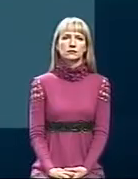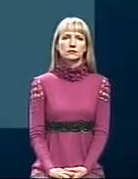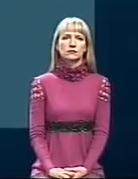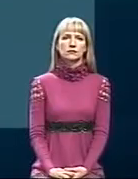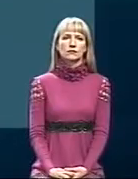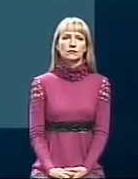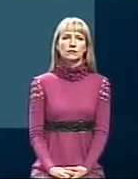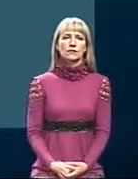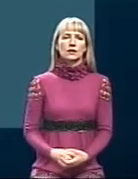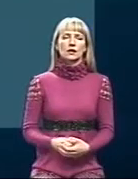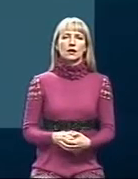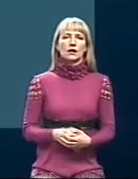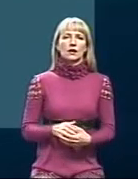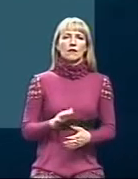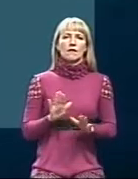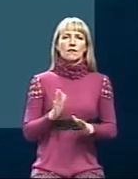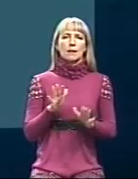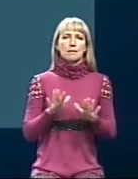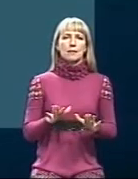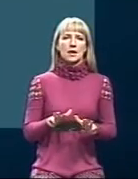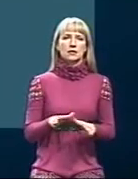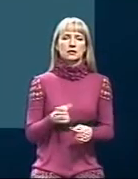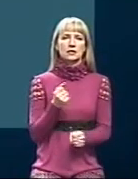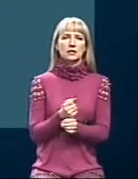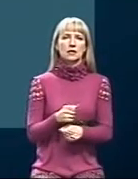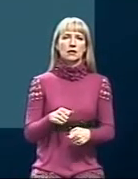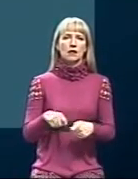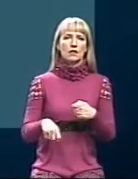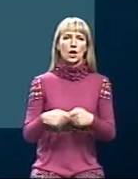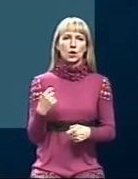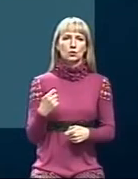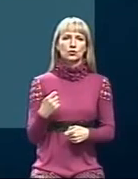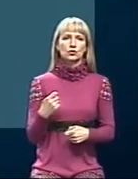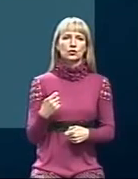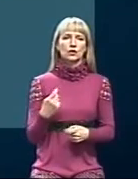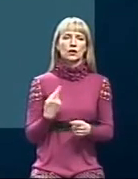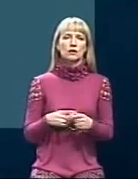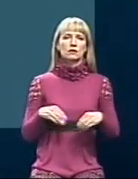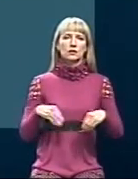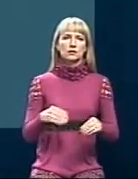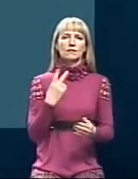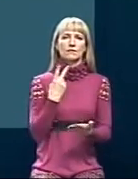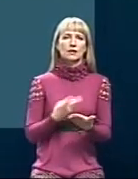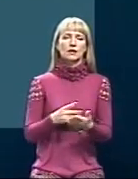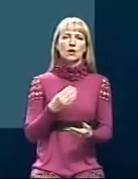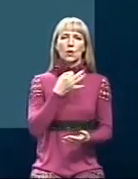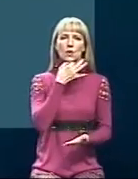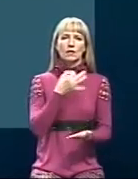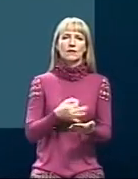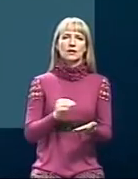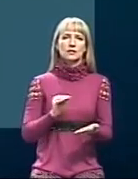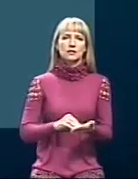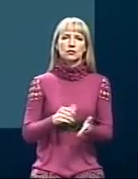В залежності від місця скоєння правопорушення, знесення хвойних насаджень, передбачена відповідальність